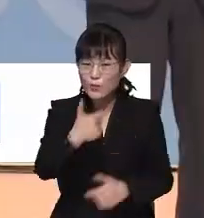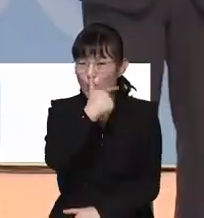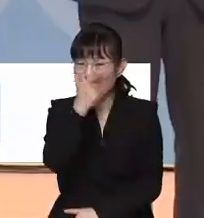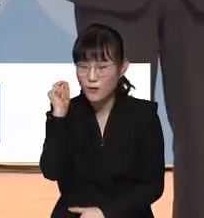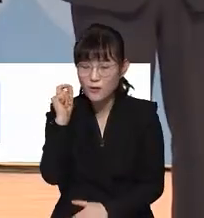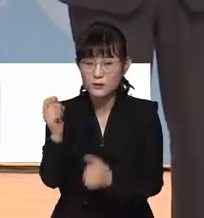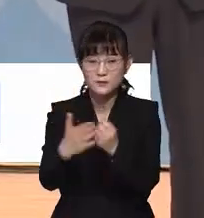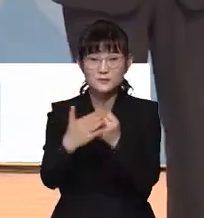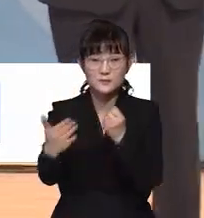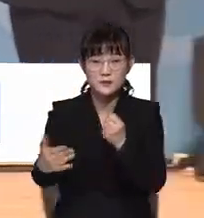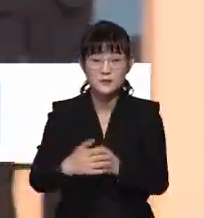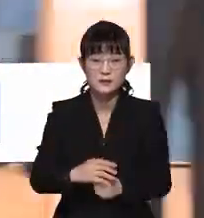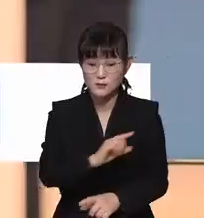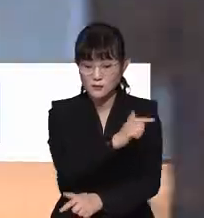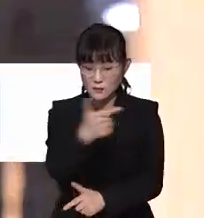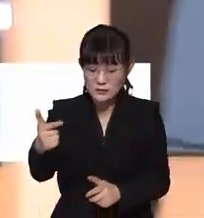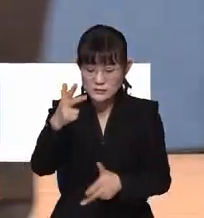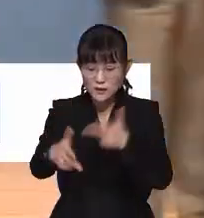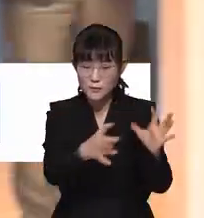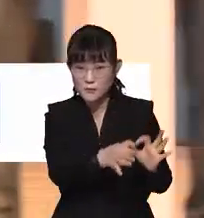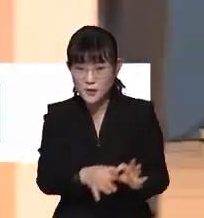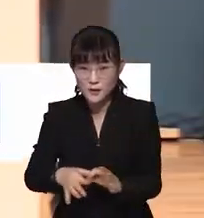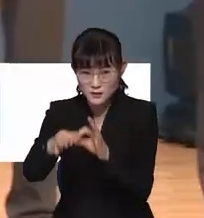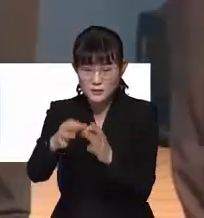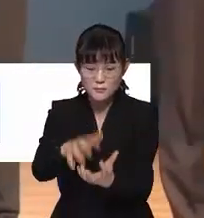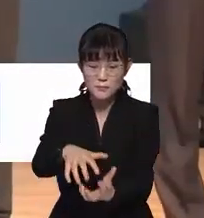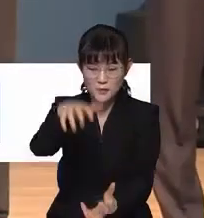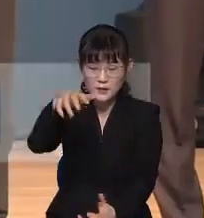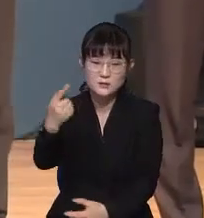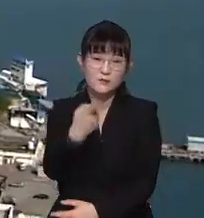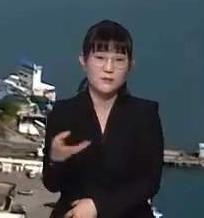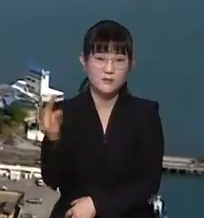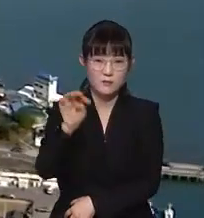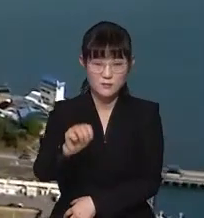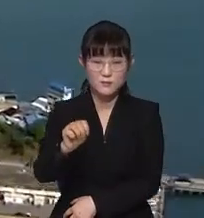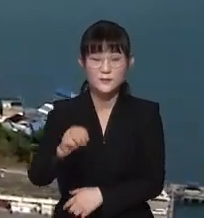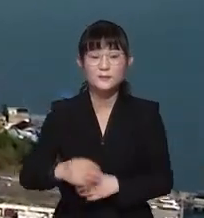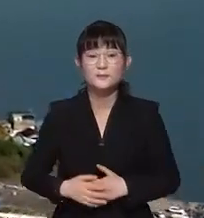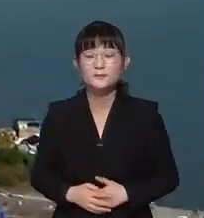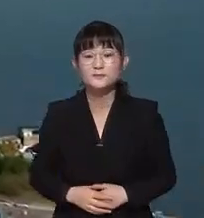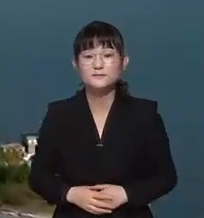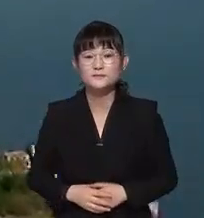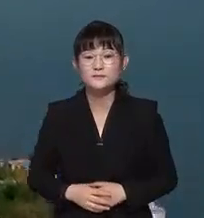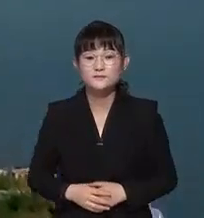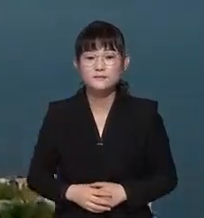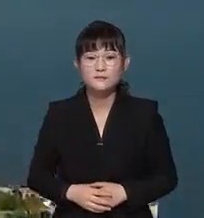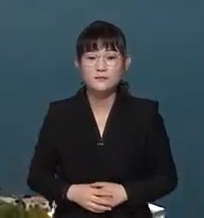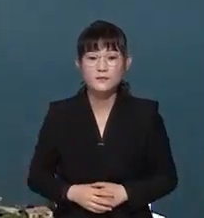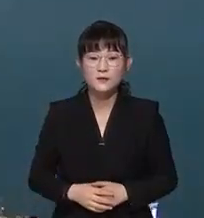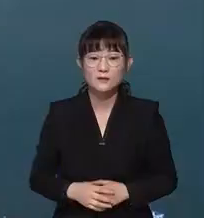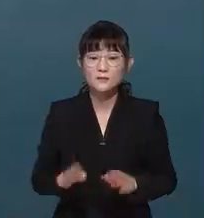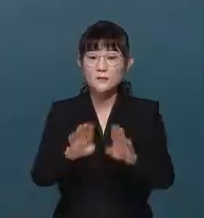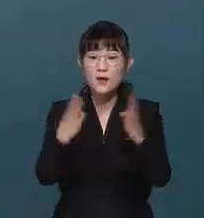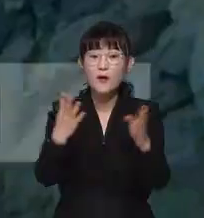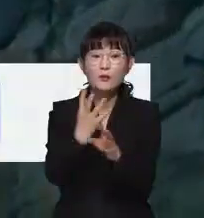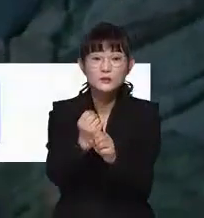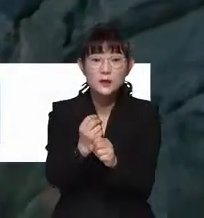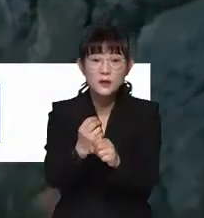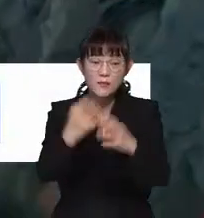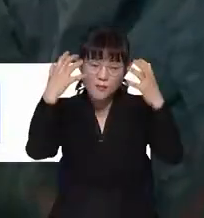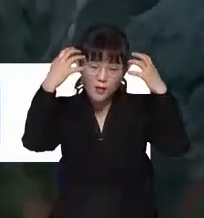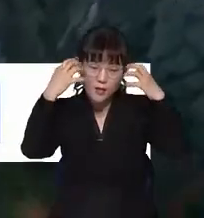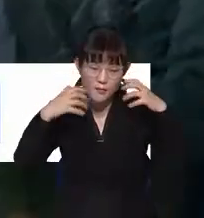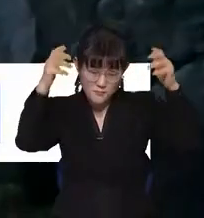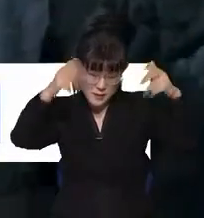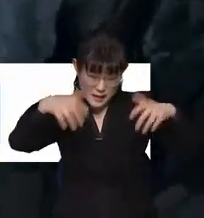지적에 따라 각종 연계 사업을 통해 1000억 원 이상으로 대폭 늘리기로 했습니다. 개최 시기도 폭염, 장마,